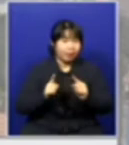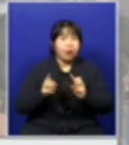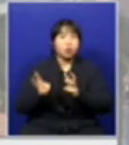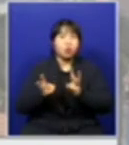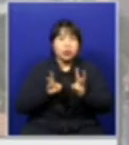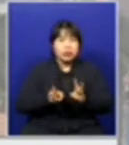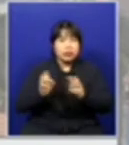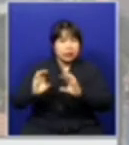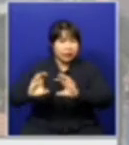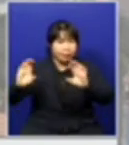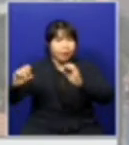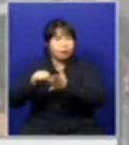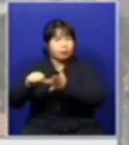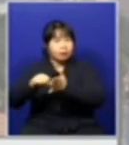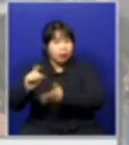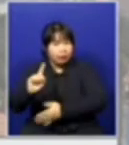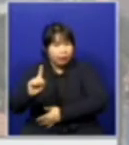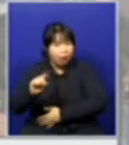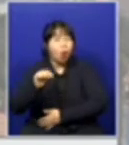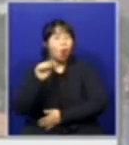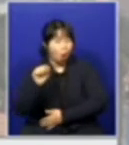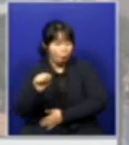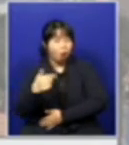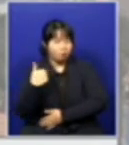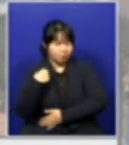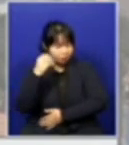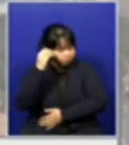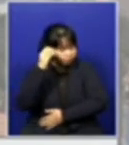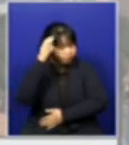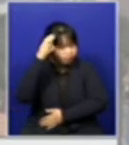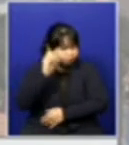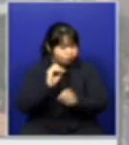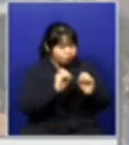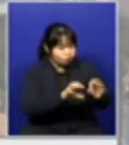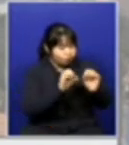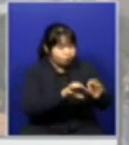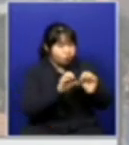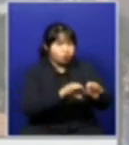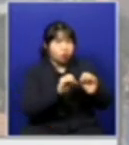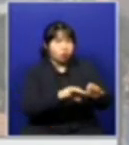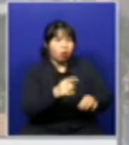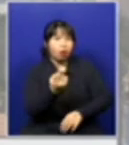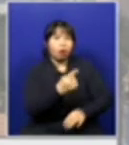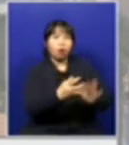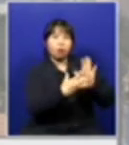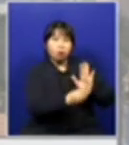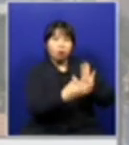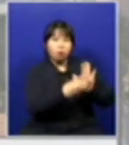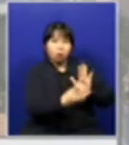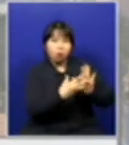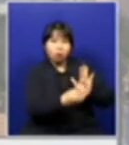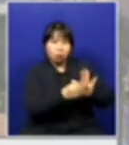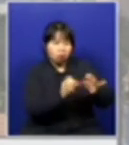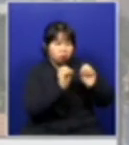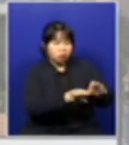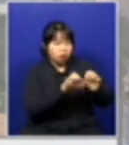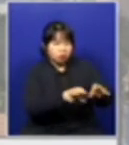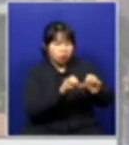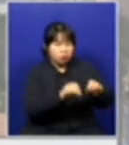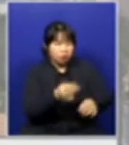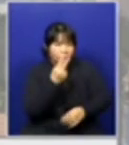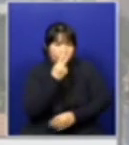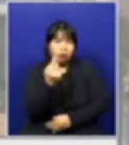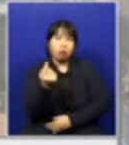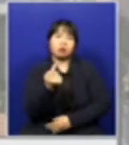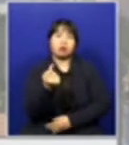ภาครัฐก็คือการจัดให้องค์ความรู้นั่นก็คือมีแต่อบรมอย่างที่เราเห็นที่ผ่านมาซึ่งอันนั้น